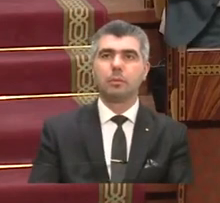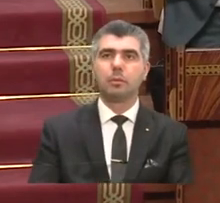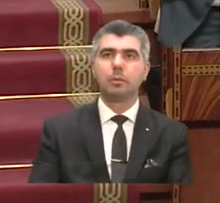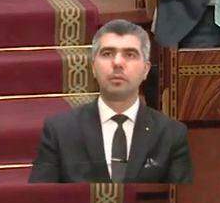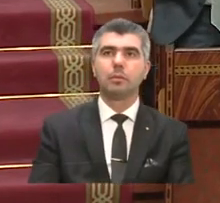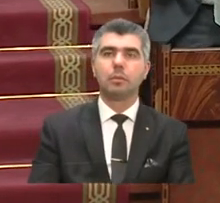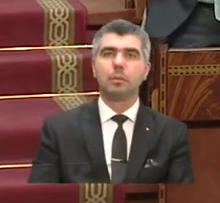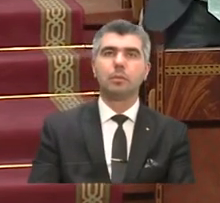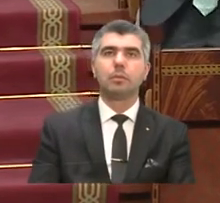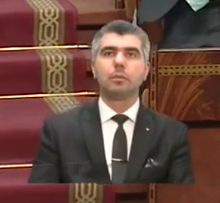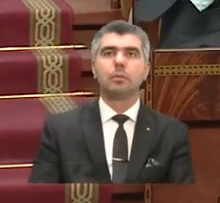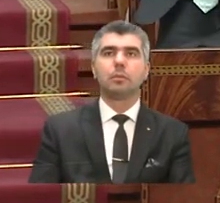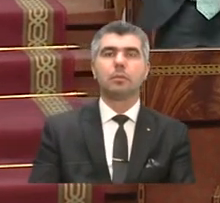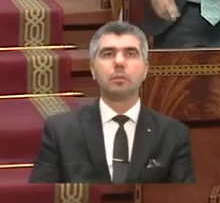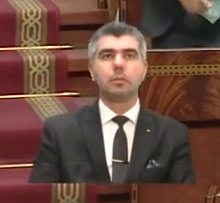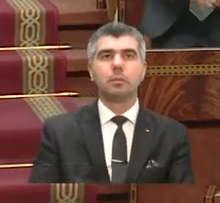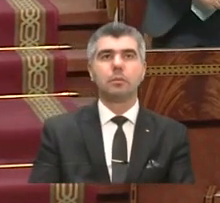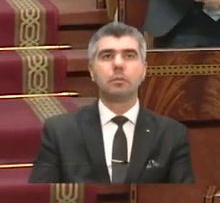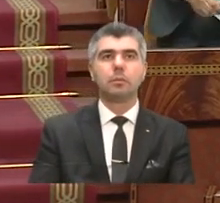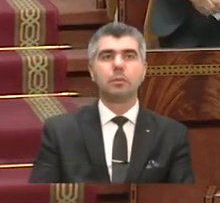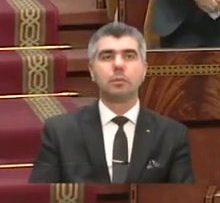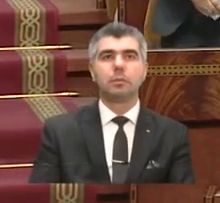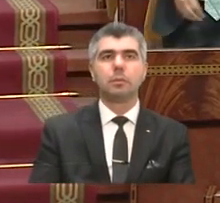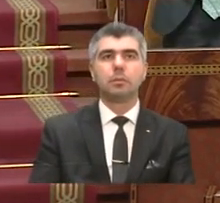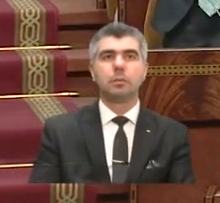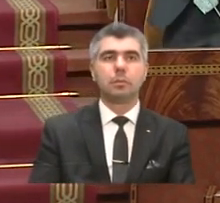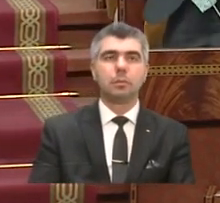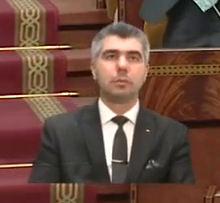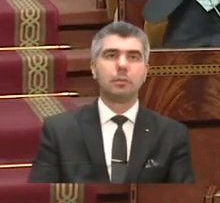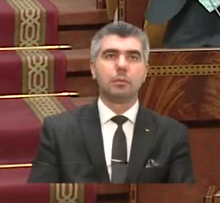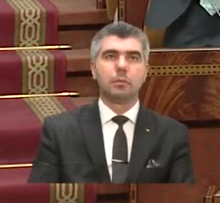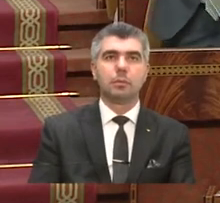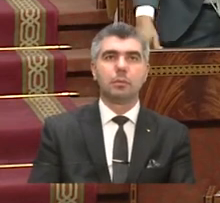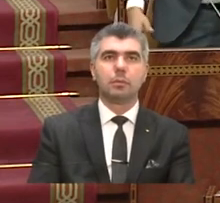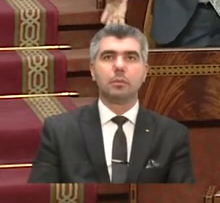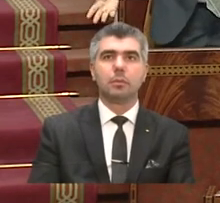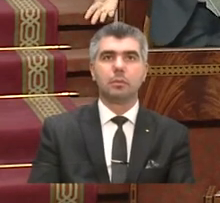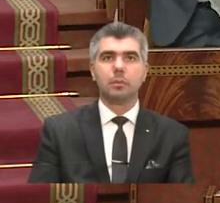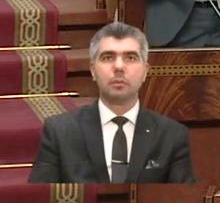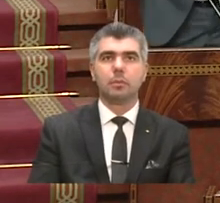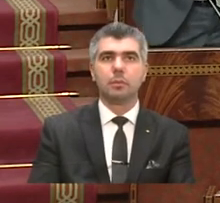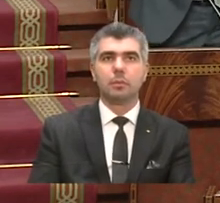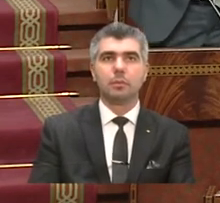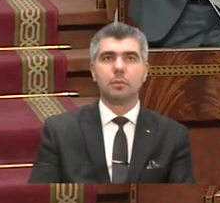نتكلم السيد رئيس، السيده الرئيسه، السيد رئيس،